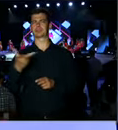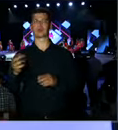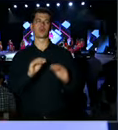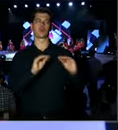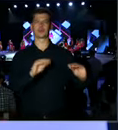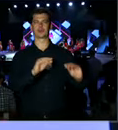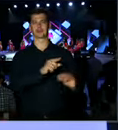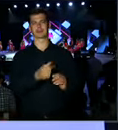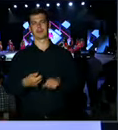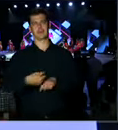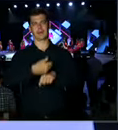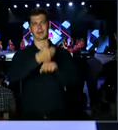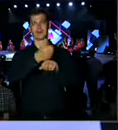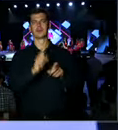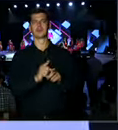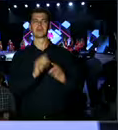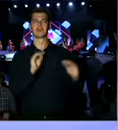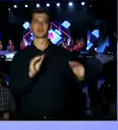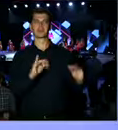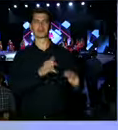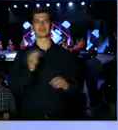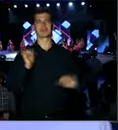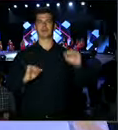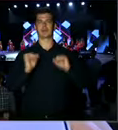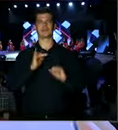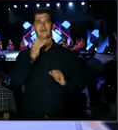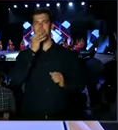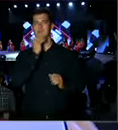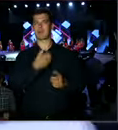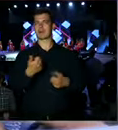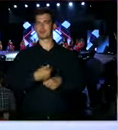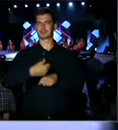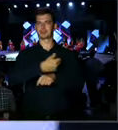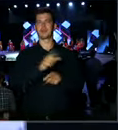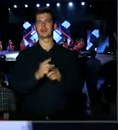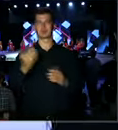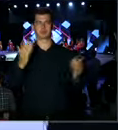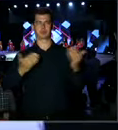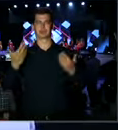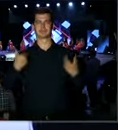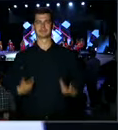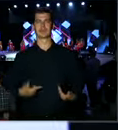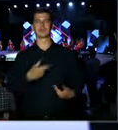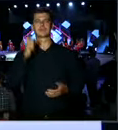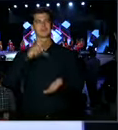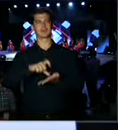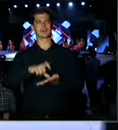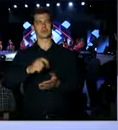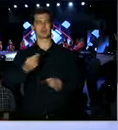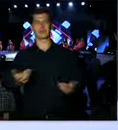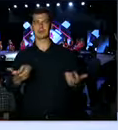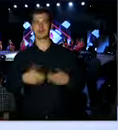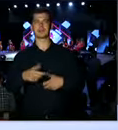kariery, doradcą zawodowym obejmujący kreowanie drogi zawodowej i wsparcie w budowaniu wizerunku od Centrum Integracji i